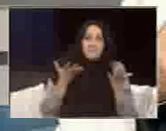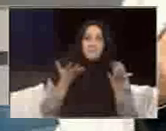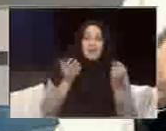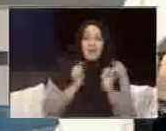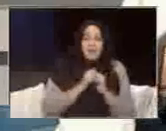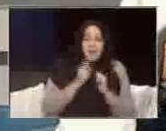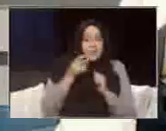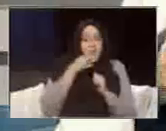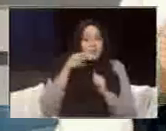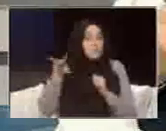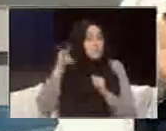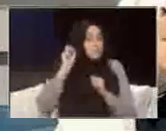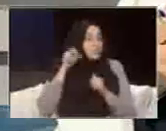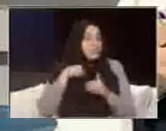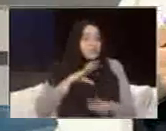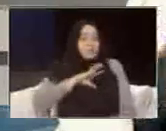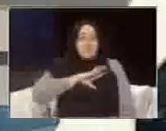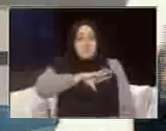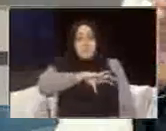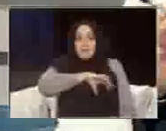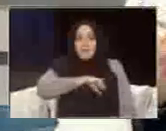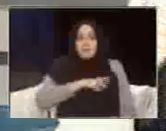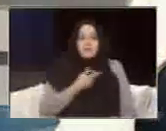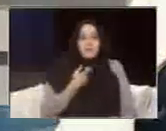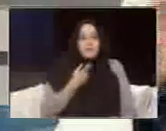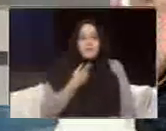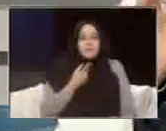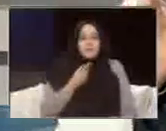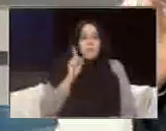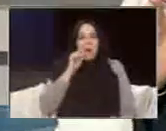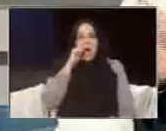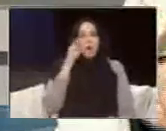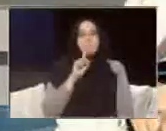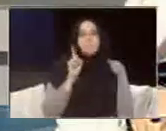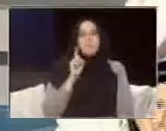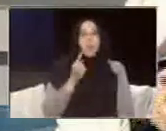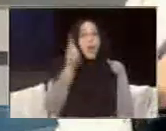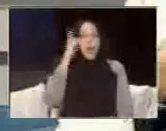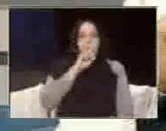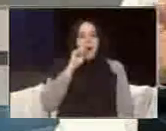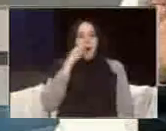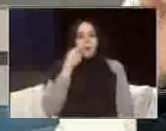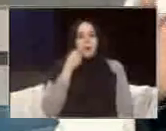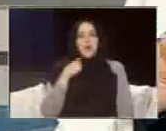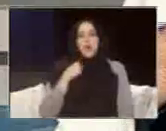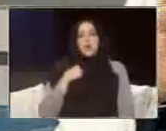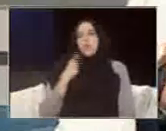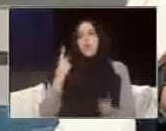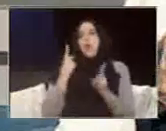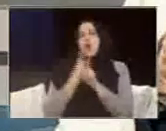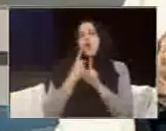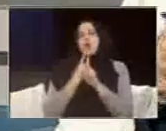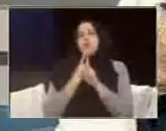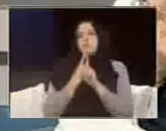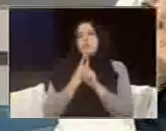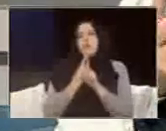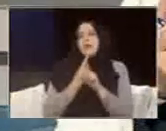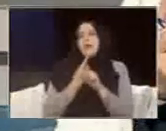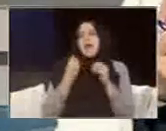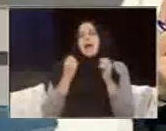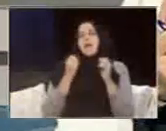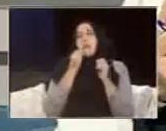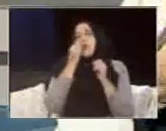حزن وبكل أسى، اللي ماشي رجلة والله ما هي رجلة، ويقول لك تلاقينا بالملاحة نفترق منها. هذا كلام